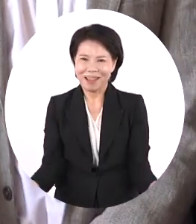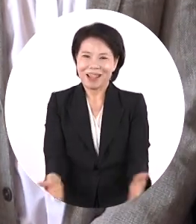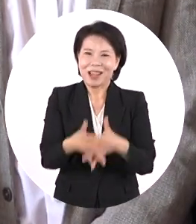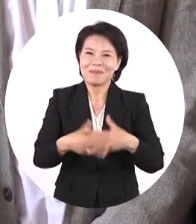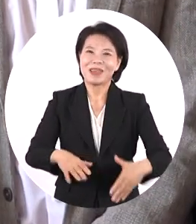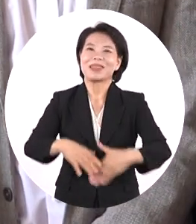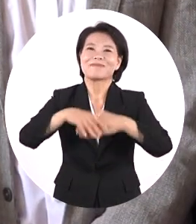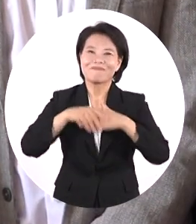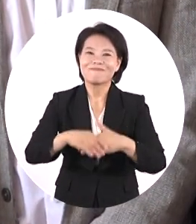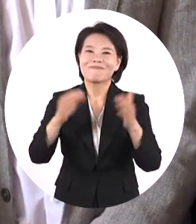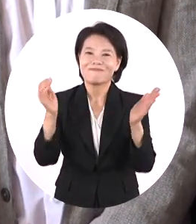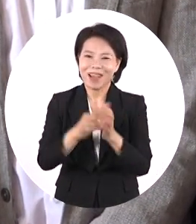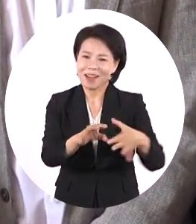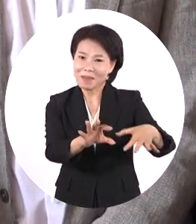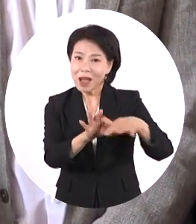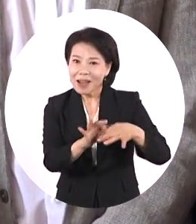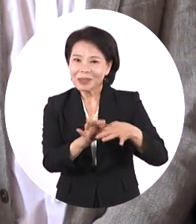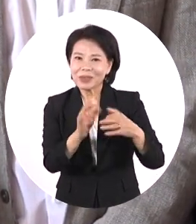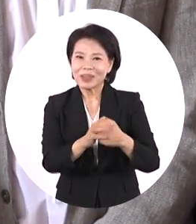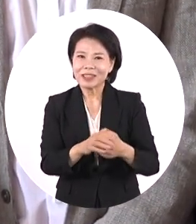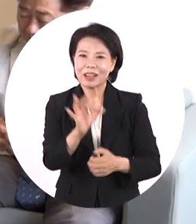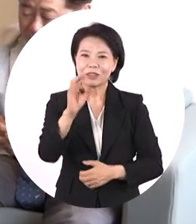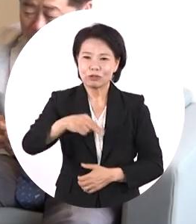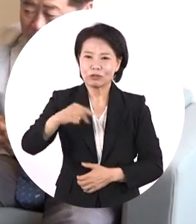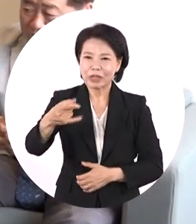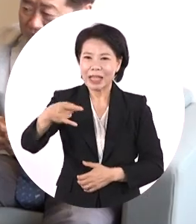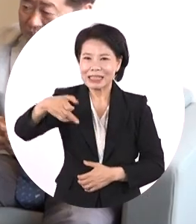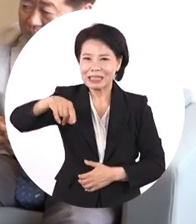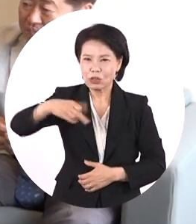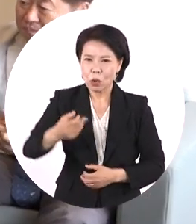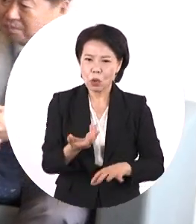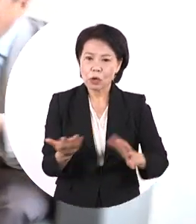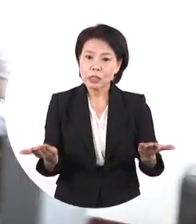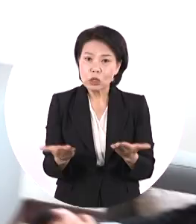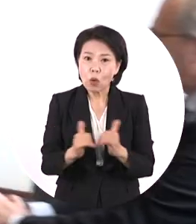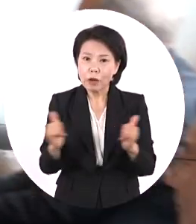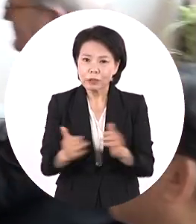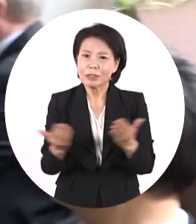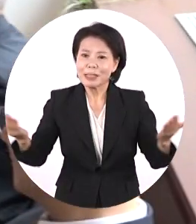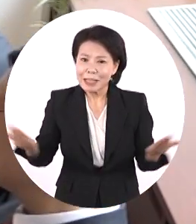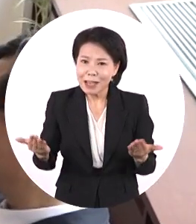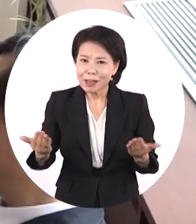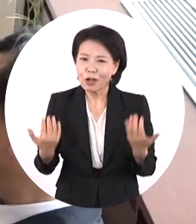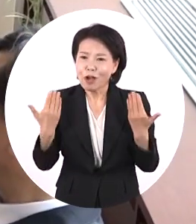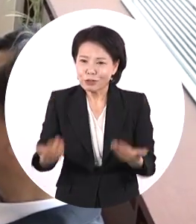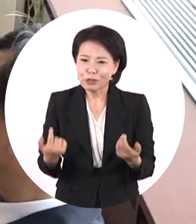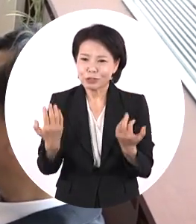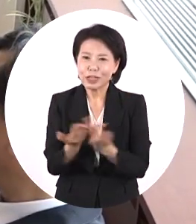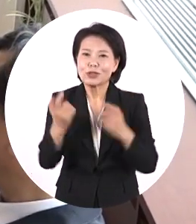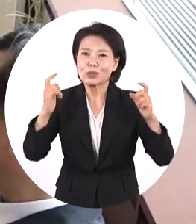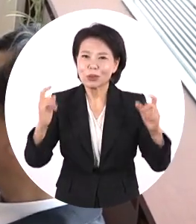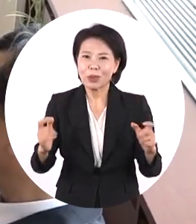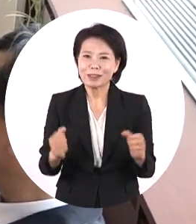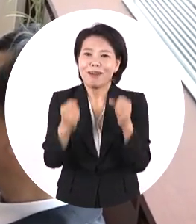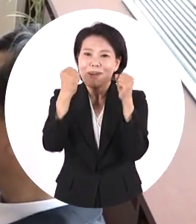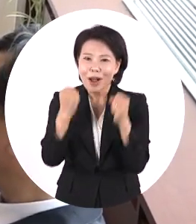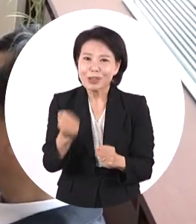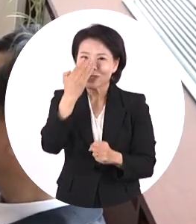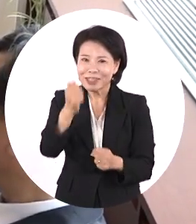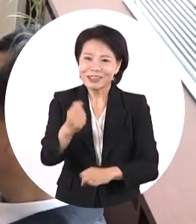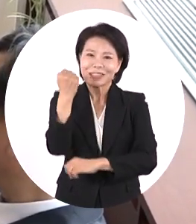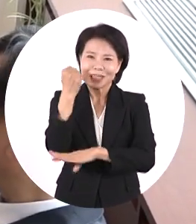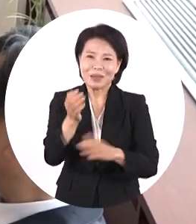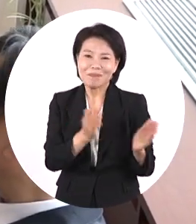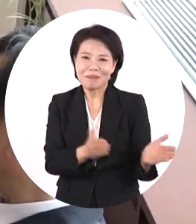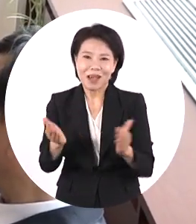체결했는데요. 이번 협약을 통해 유네스코 직원들이 제주에서 일과 휴식을 병행하며 머물 수 있는 기반이